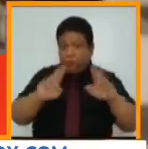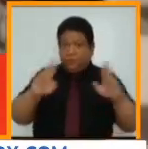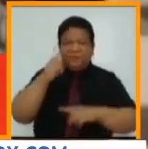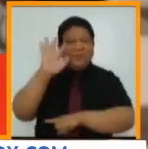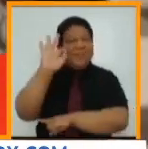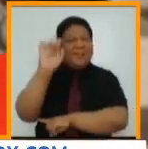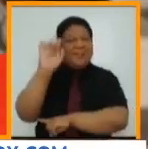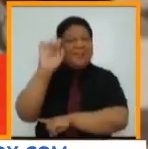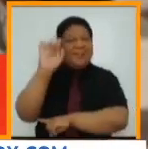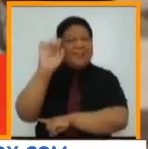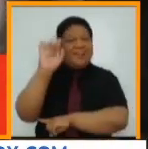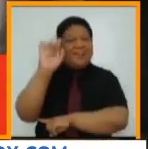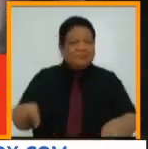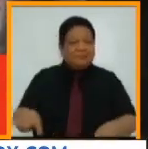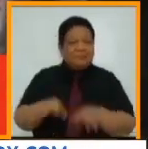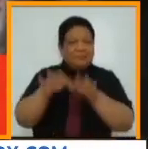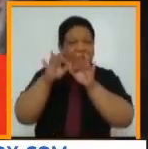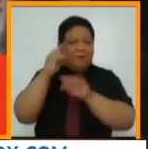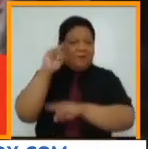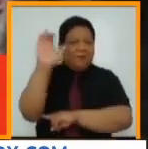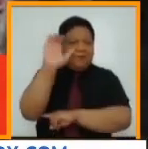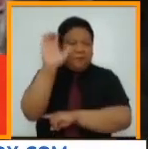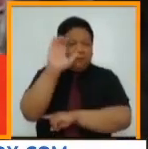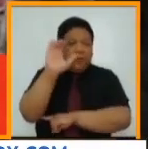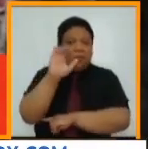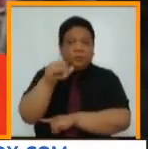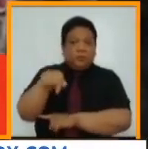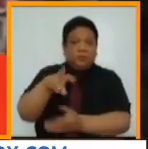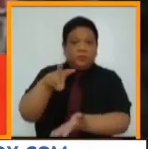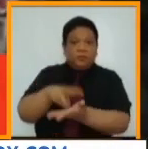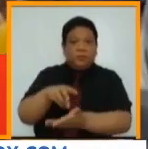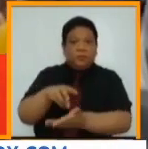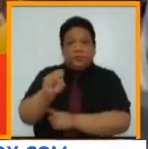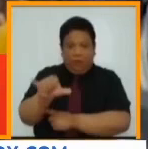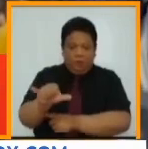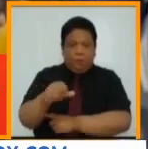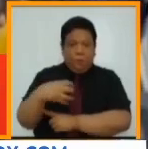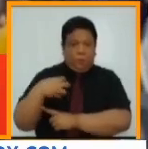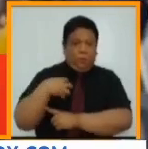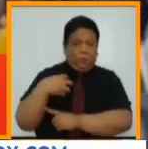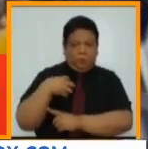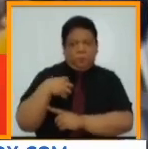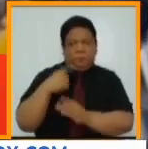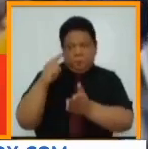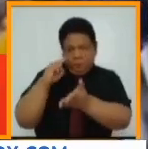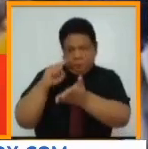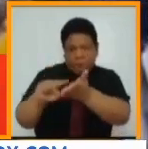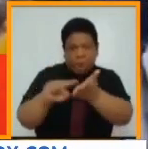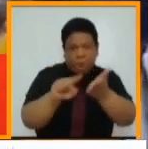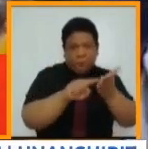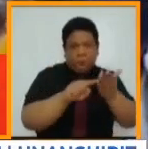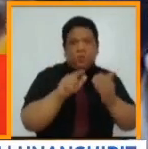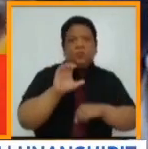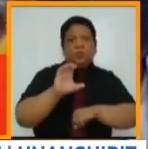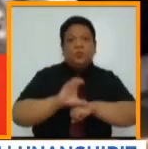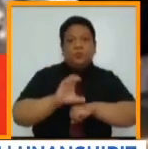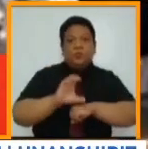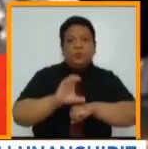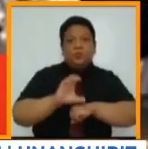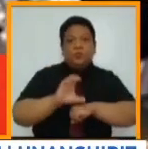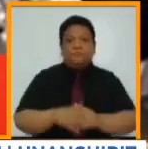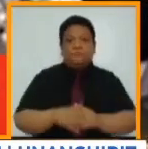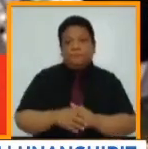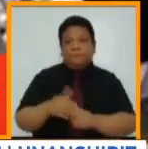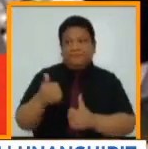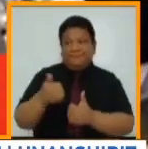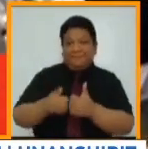sa pag-iinspeksyon sa mga simbahan. Ayon kay Police Lieutenant Colonel Randy Caballes, hepe ng Talisay City Police, bukod sa